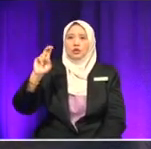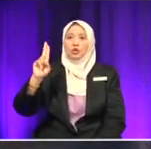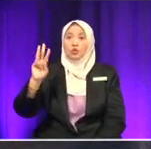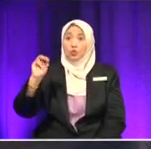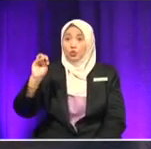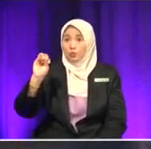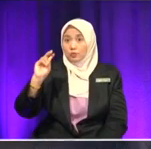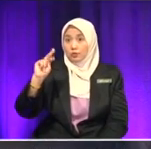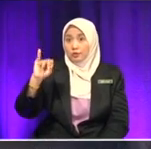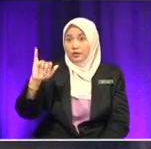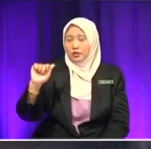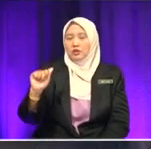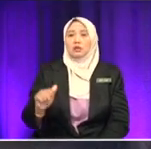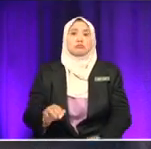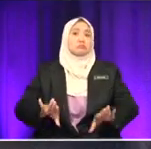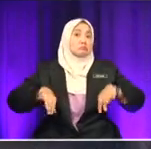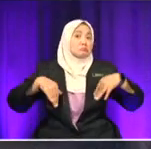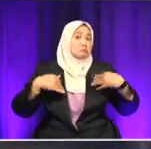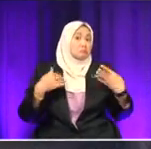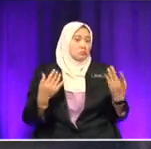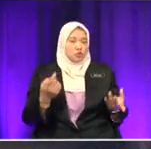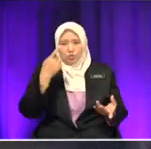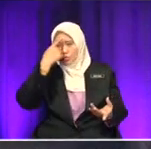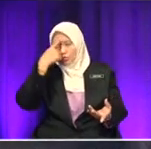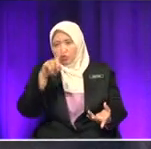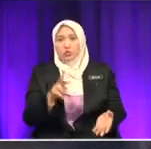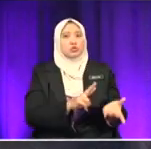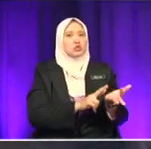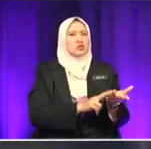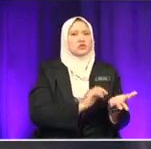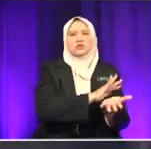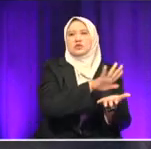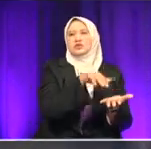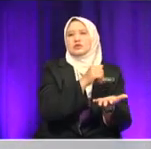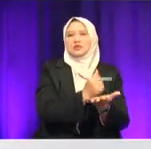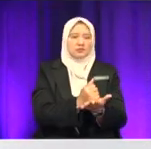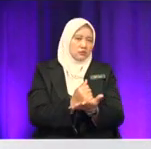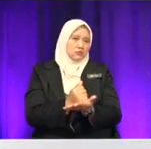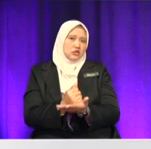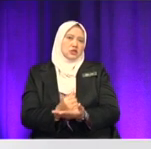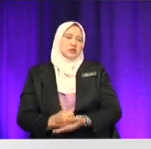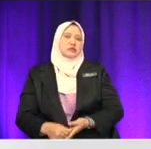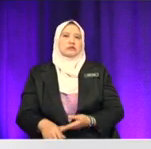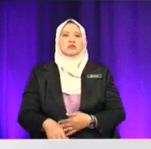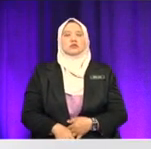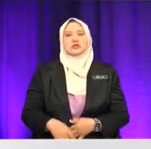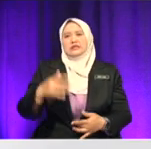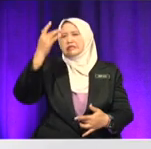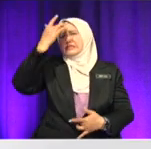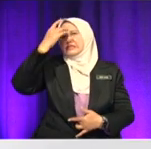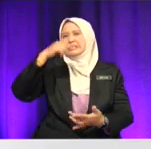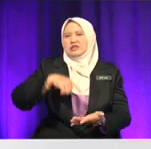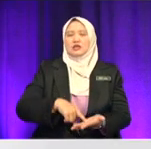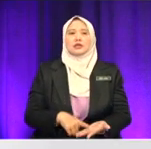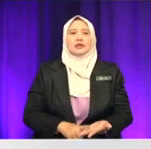sesuai untuk kita gunakan untuk merawat kesemua penyakit ini? Siapa nak cuba? Kita mulakan dulu dengan pneumonia.